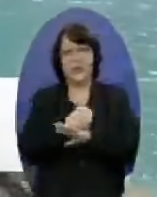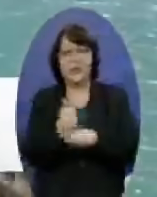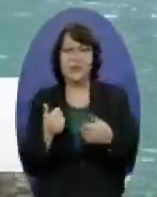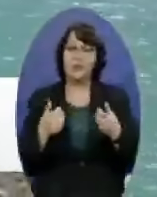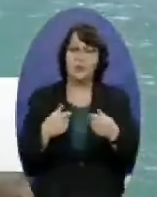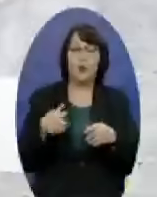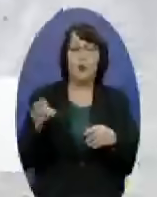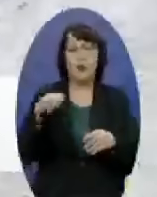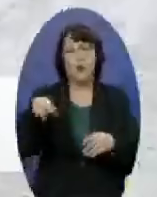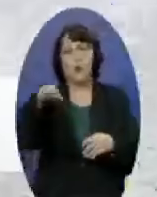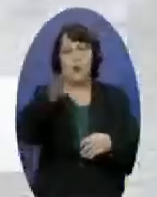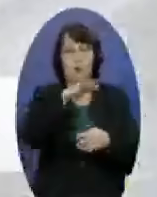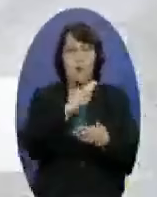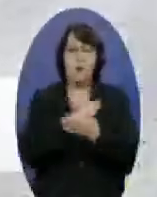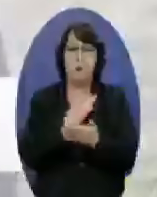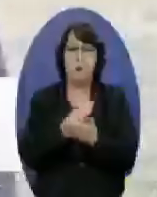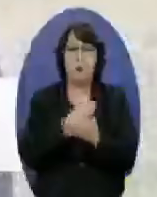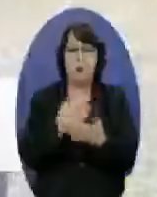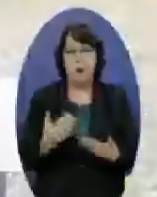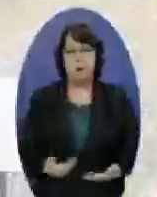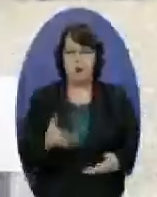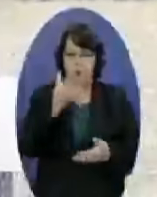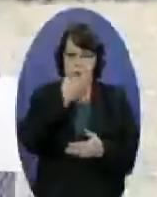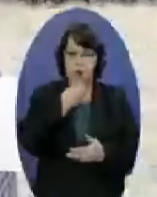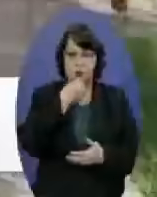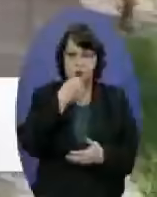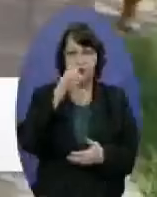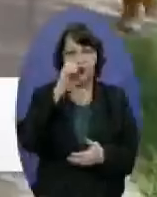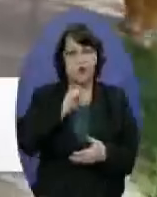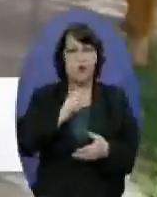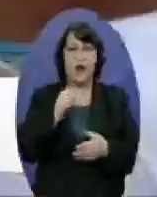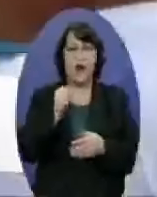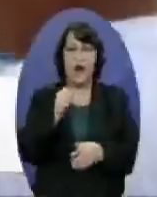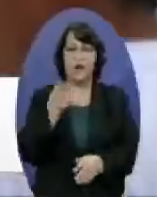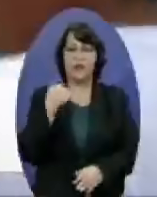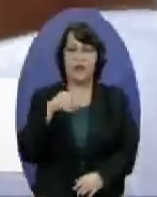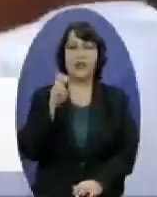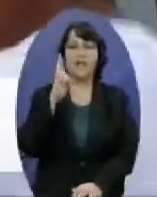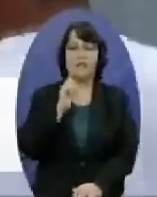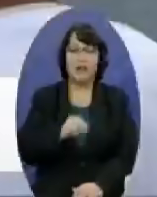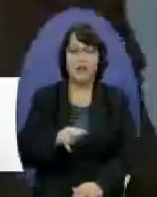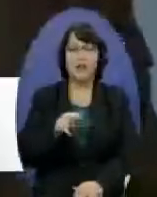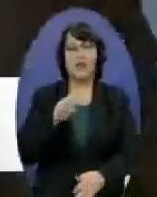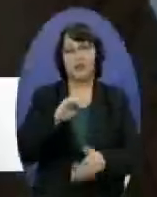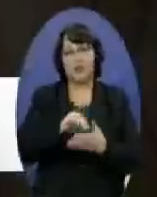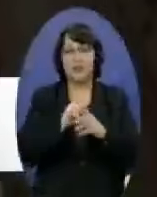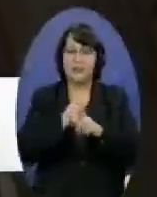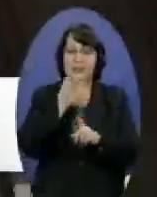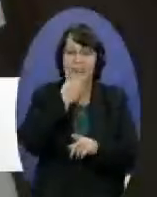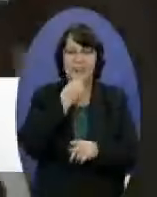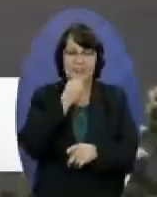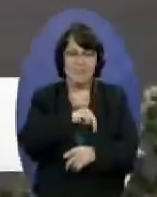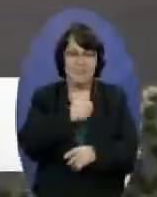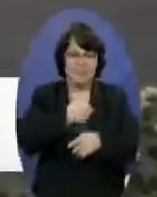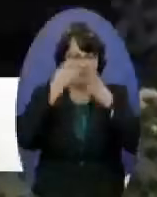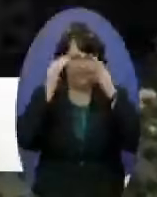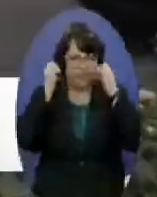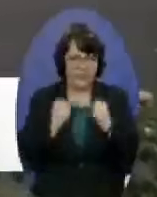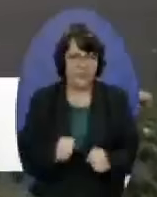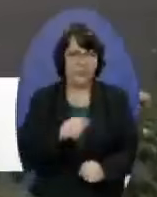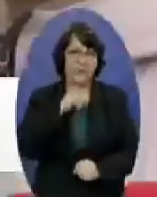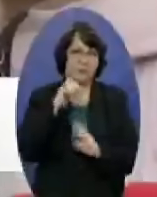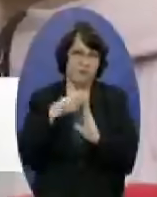бүл шиг аяллаа төлөвлөж амьдралаа сонирхолтой адал явдлаар дүүрэн аялах боломж их байдгийг энэ залуусын зоримог шийдвэрээс харж